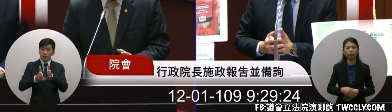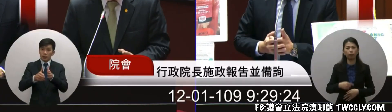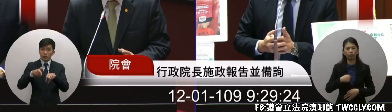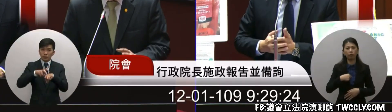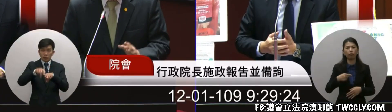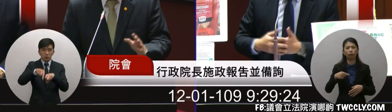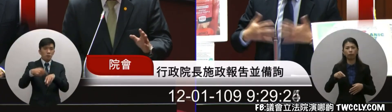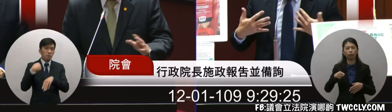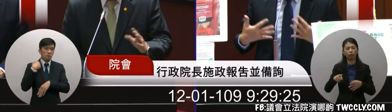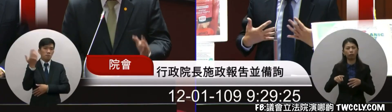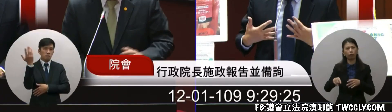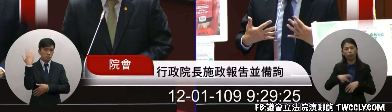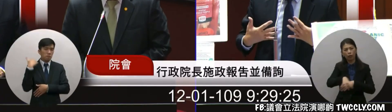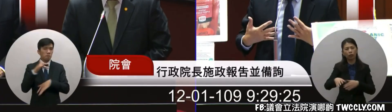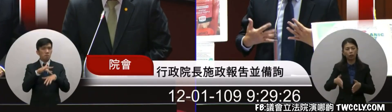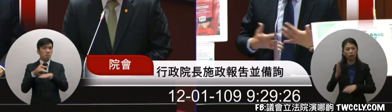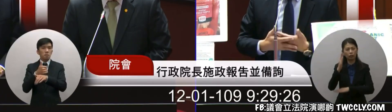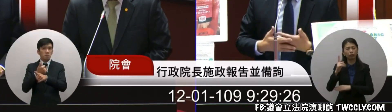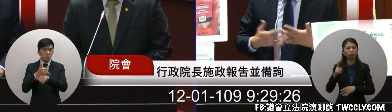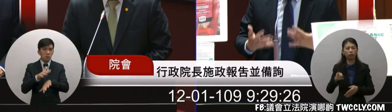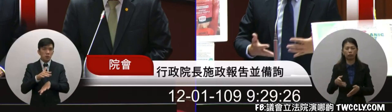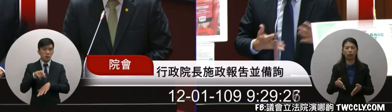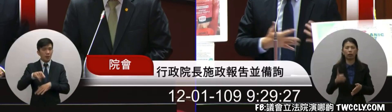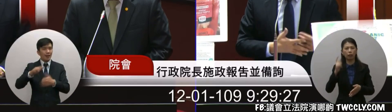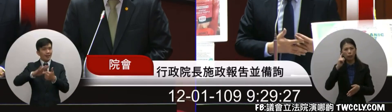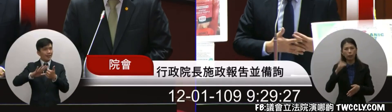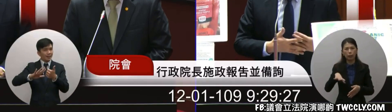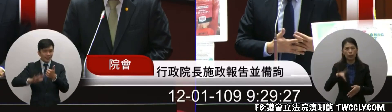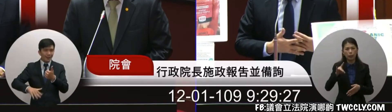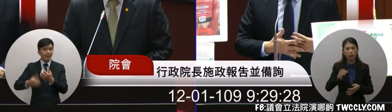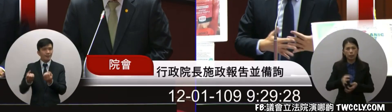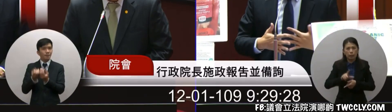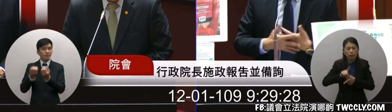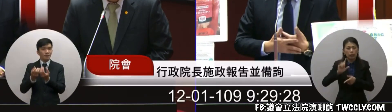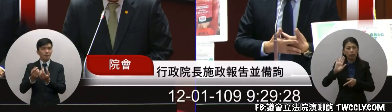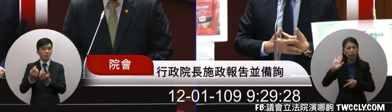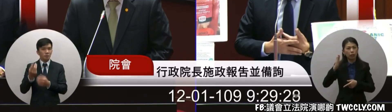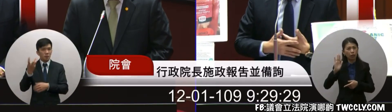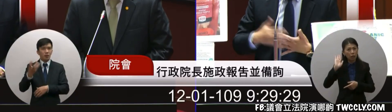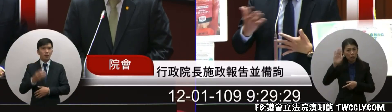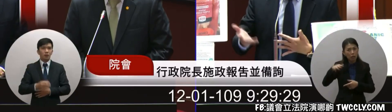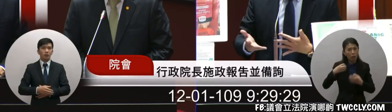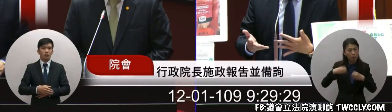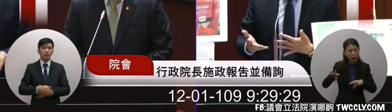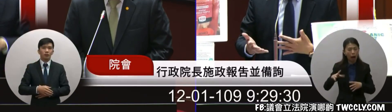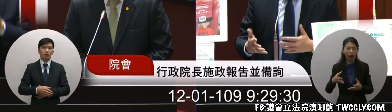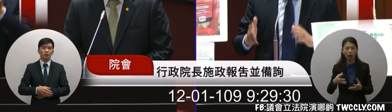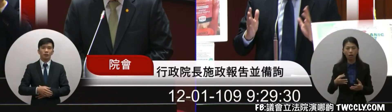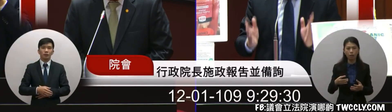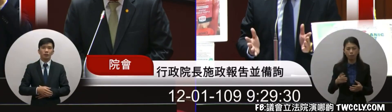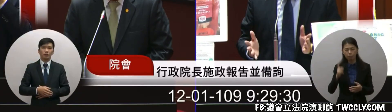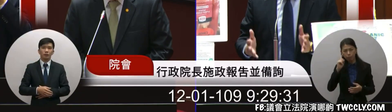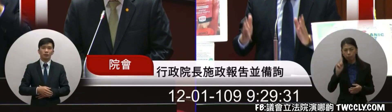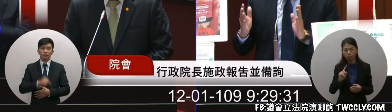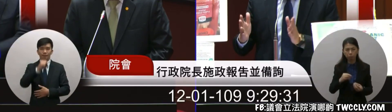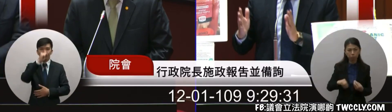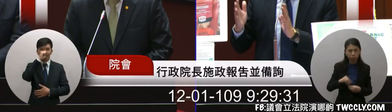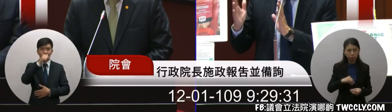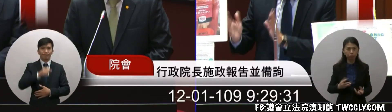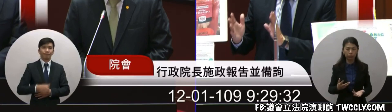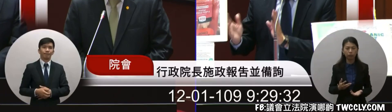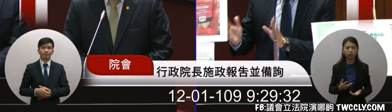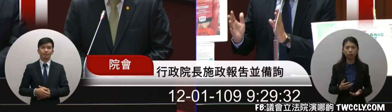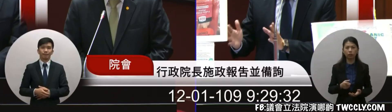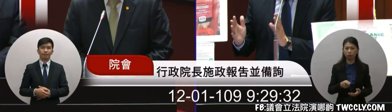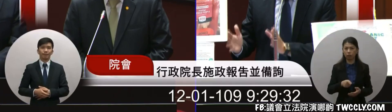的经验 我先分 糖吃导致了一些副作用， 但是后面的风险很大，所以是不是能这样子，我就请部长就是说你们也承诺就是说